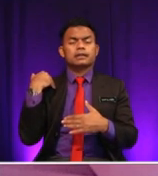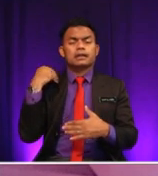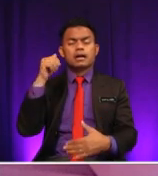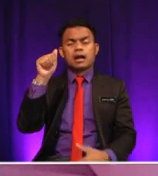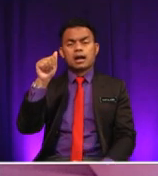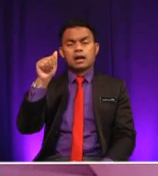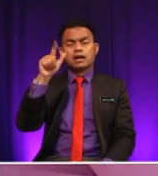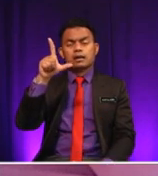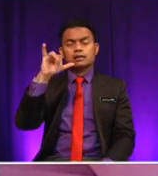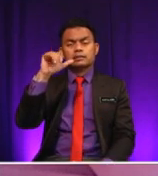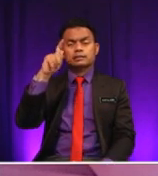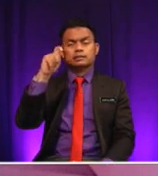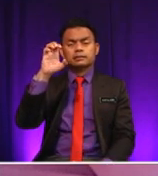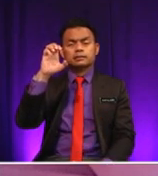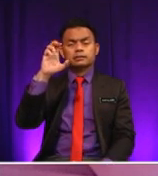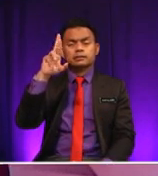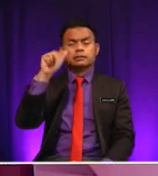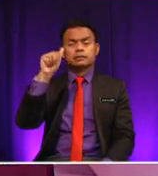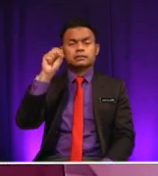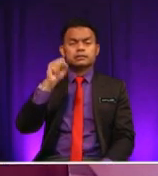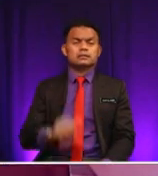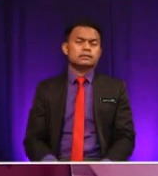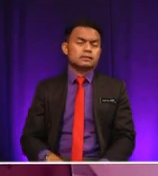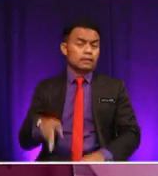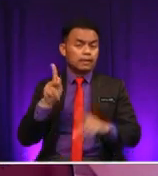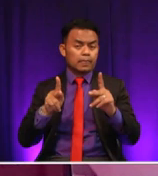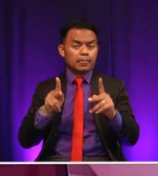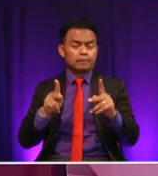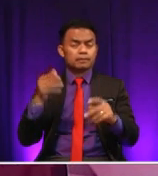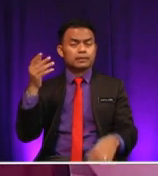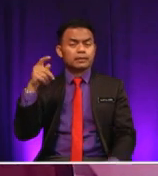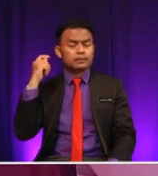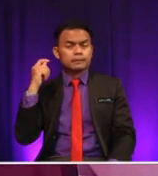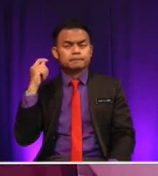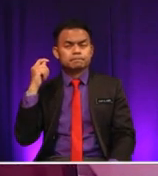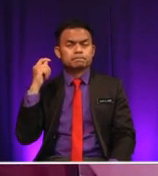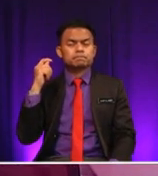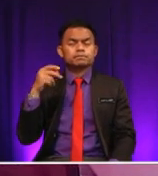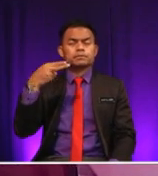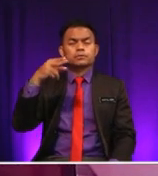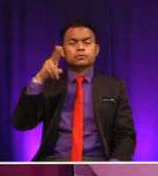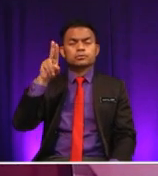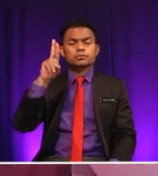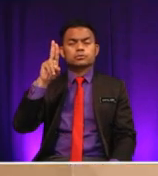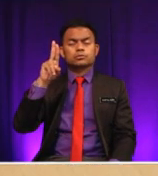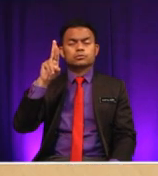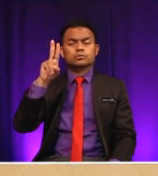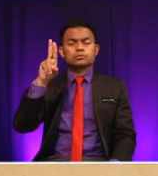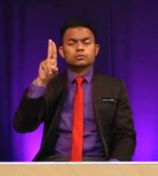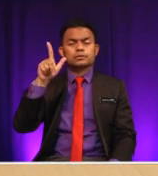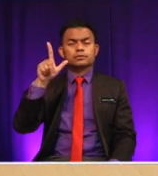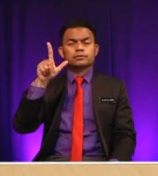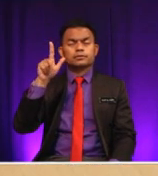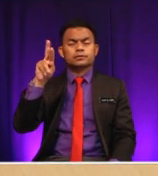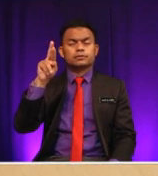aliterasi ini kalau asonansi ialah huruf vokal aliterasi mestilah huruf apa dia